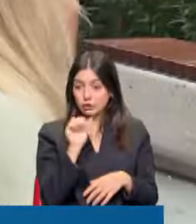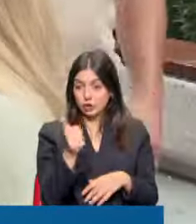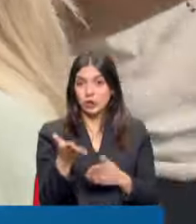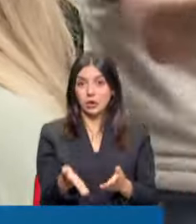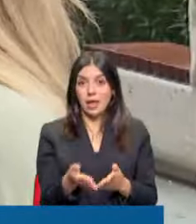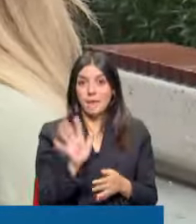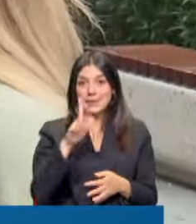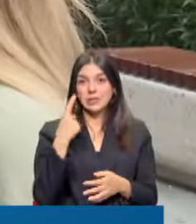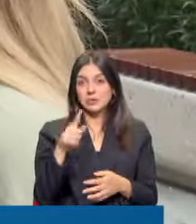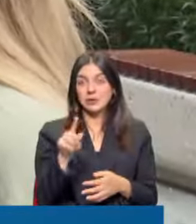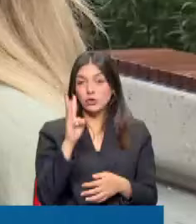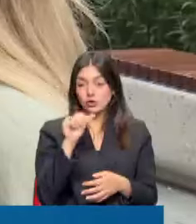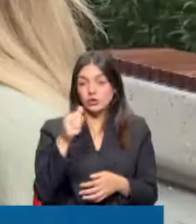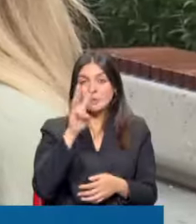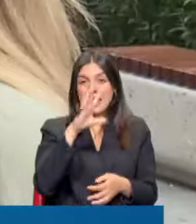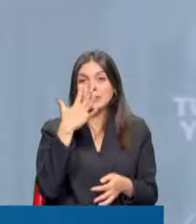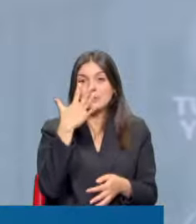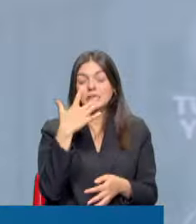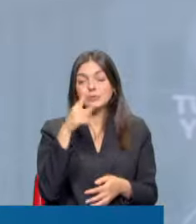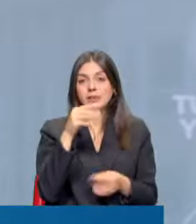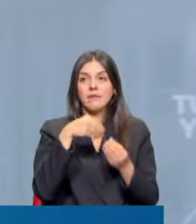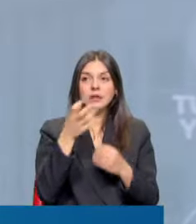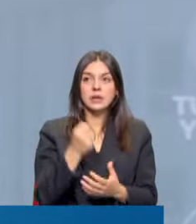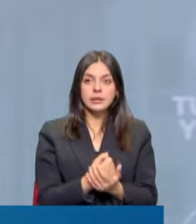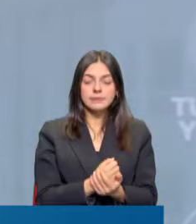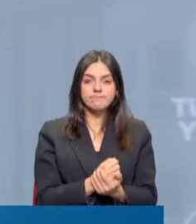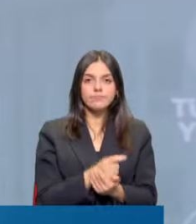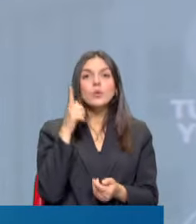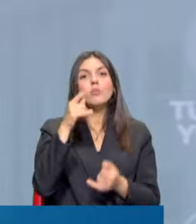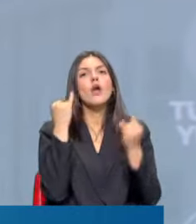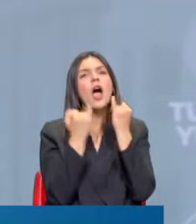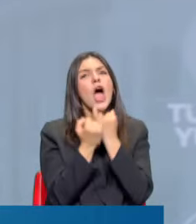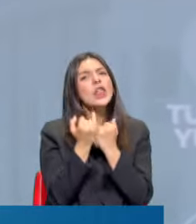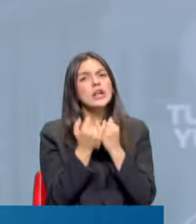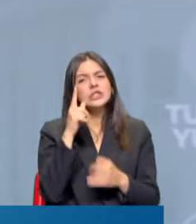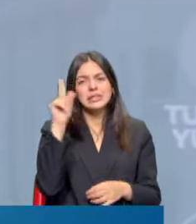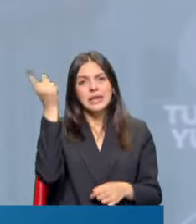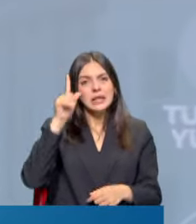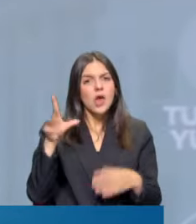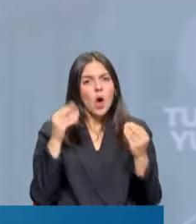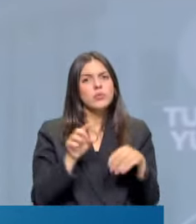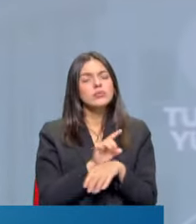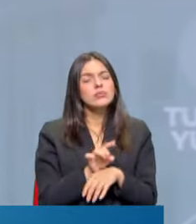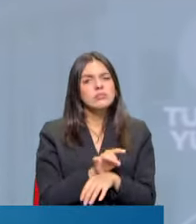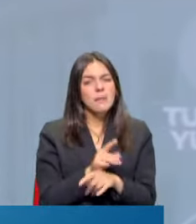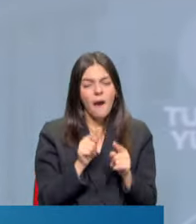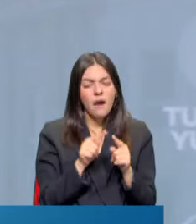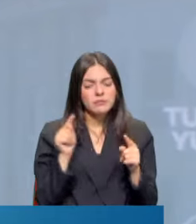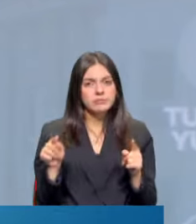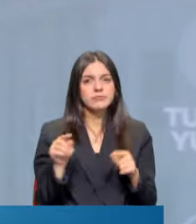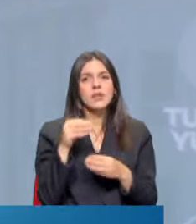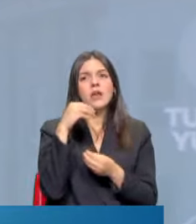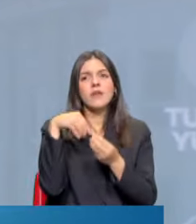sonra? Tabii. 3 gün sonra 5 milyar para aldı faiziyle. Bu kardeşiniz iktidarda olduğu sürece